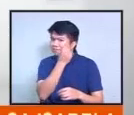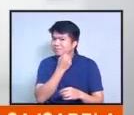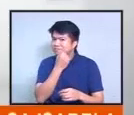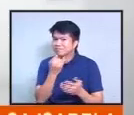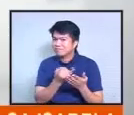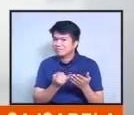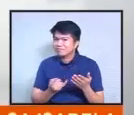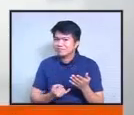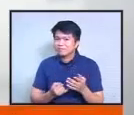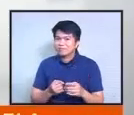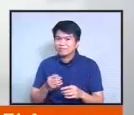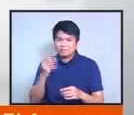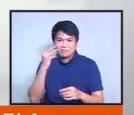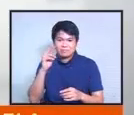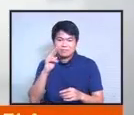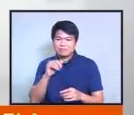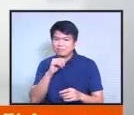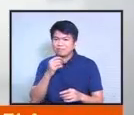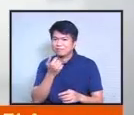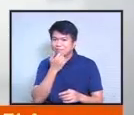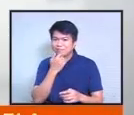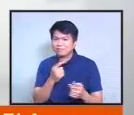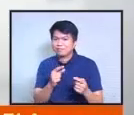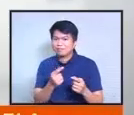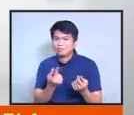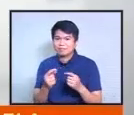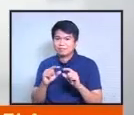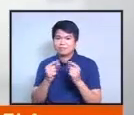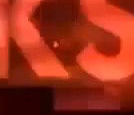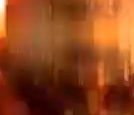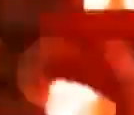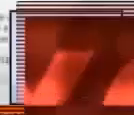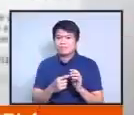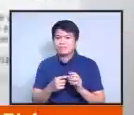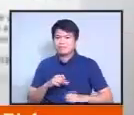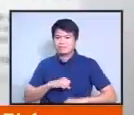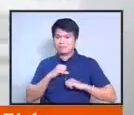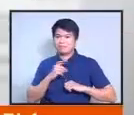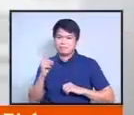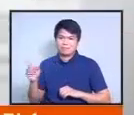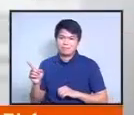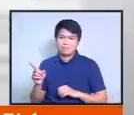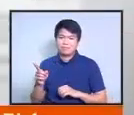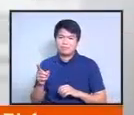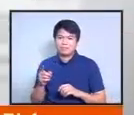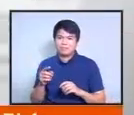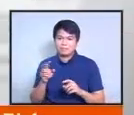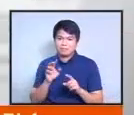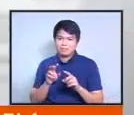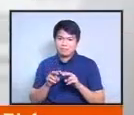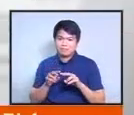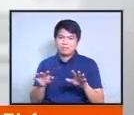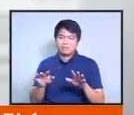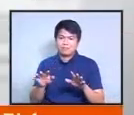Uson, hindi na nga tama ang ginawa ng grupo, ipinagmalaki pa nila. Viral din ang post ng netizen na si